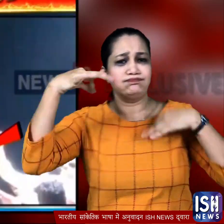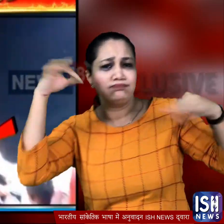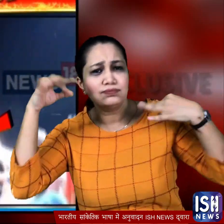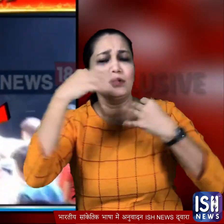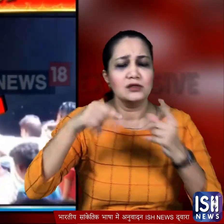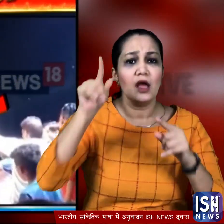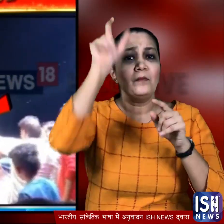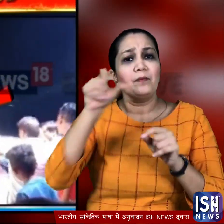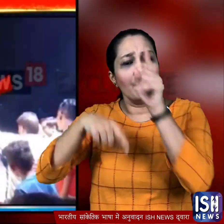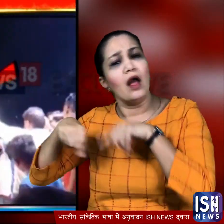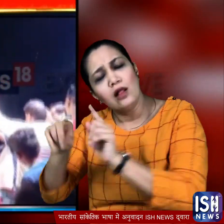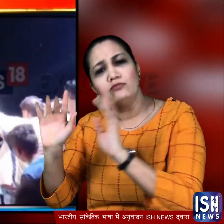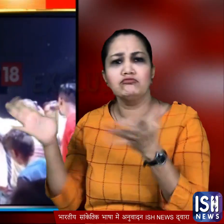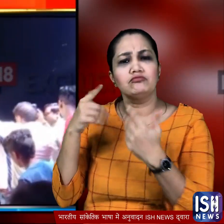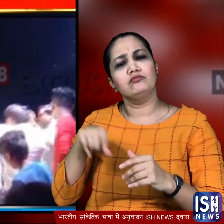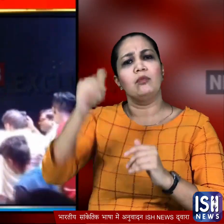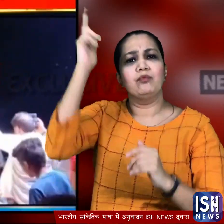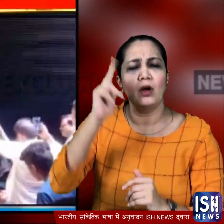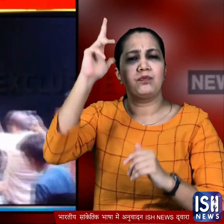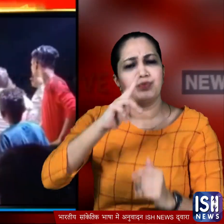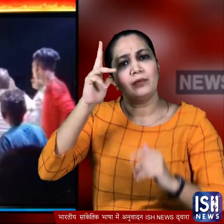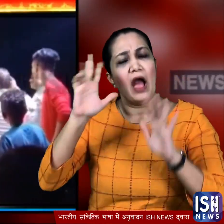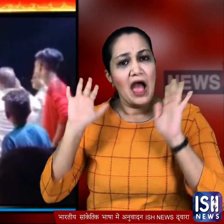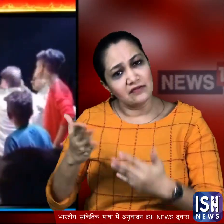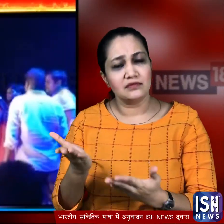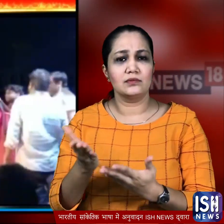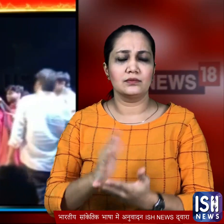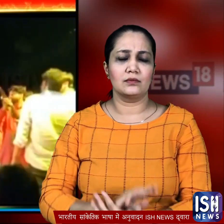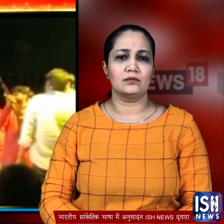अपनी बंदूक से गोलियां चलाते रहे।